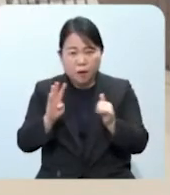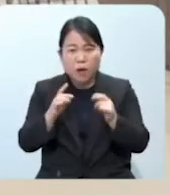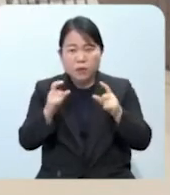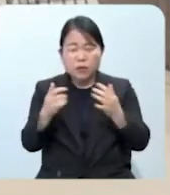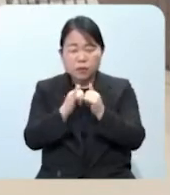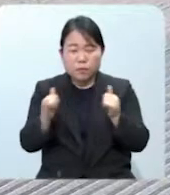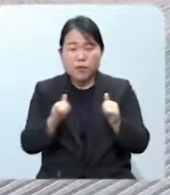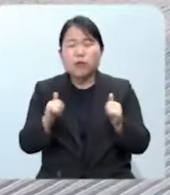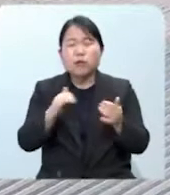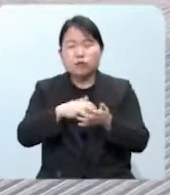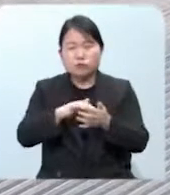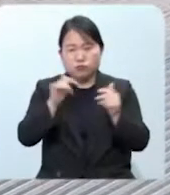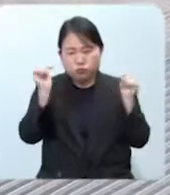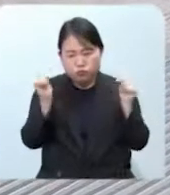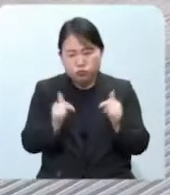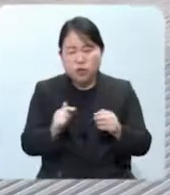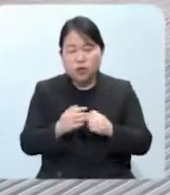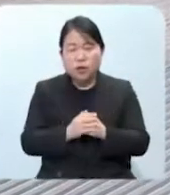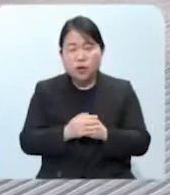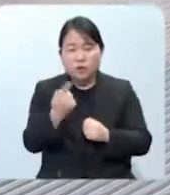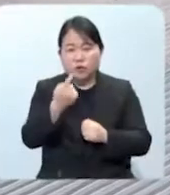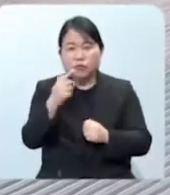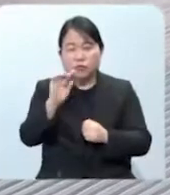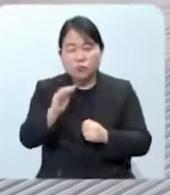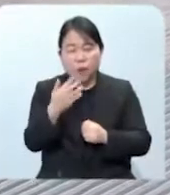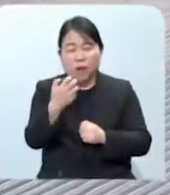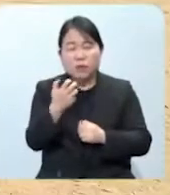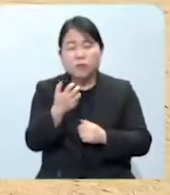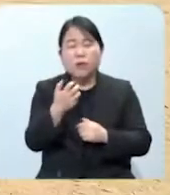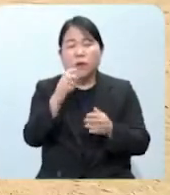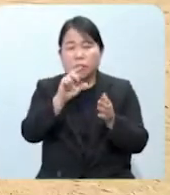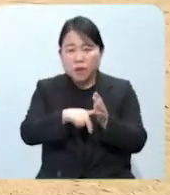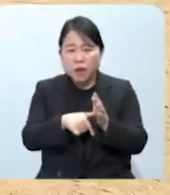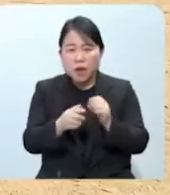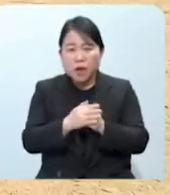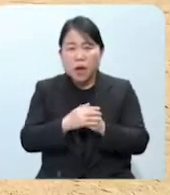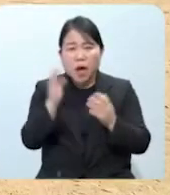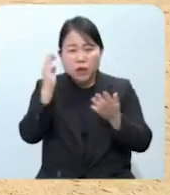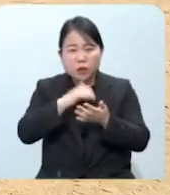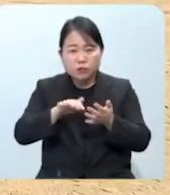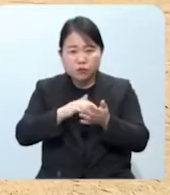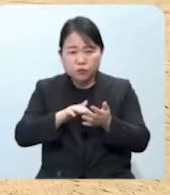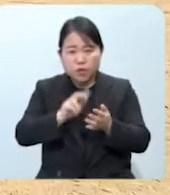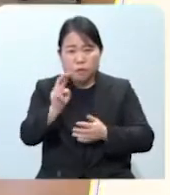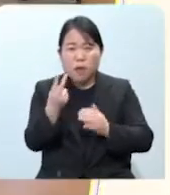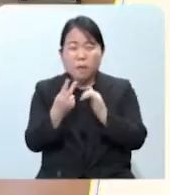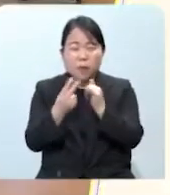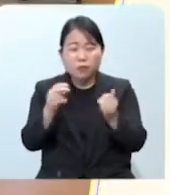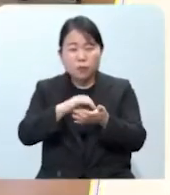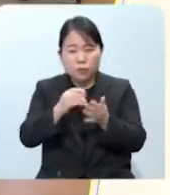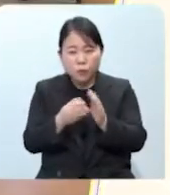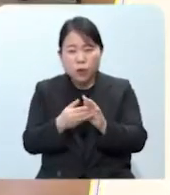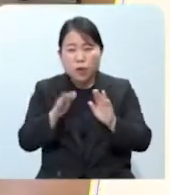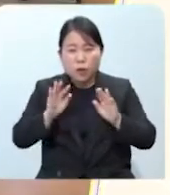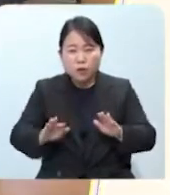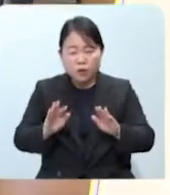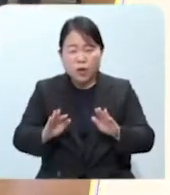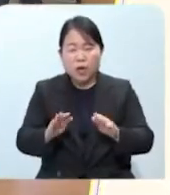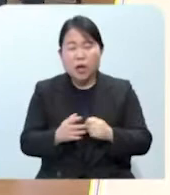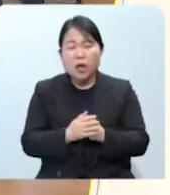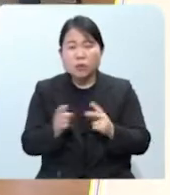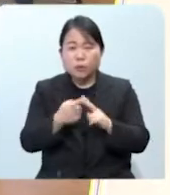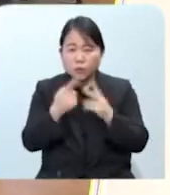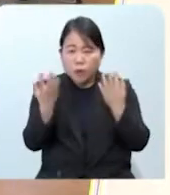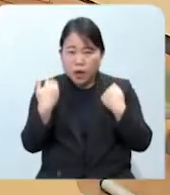줄고 있습니다 1980년대 전교생이 200 명 수준이었던 이 초등학교 니 현재의 49명